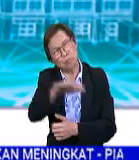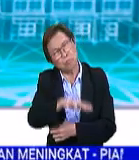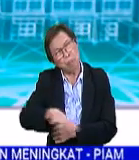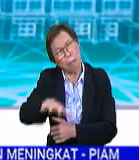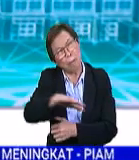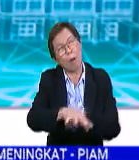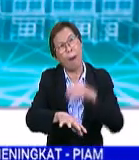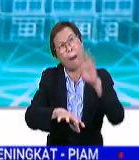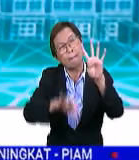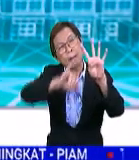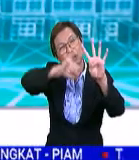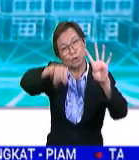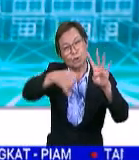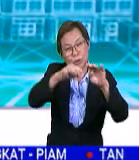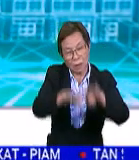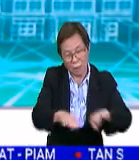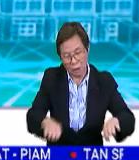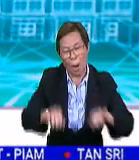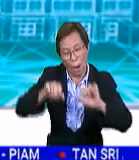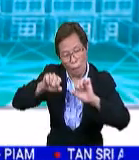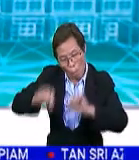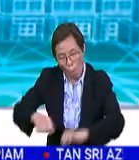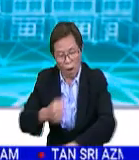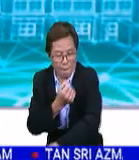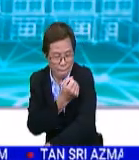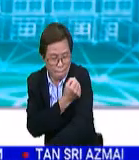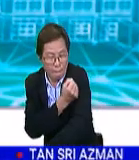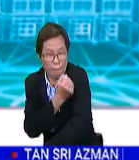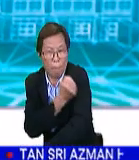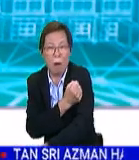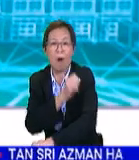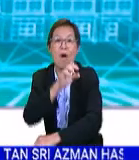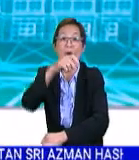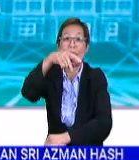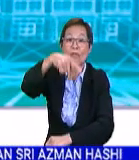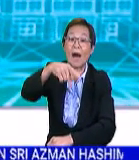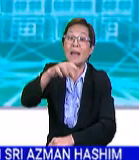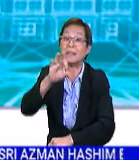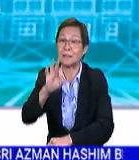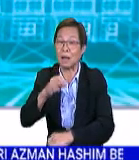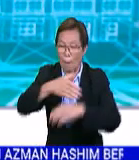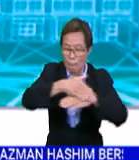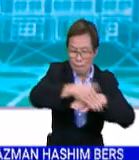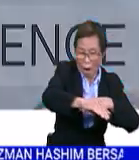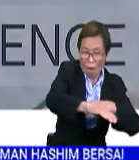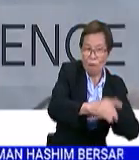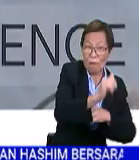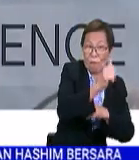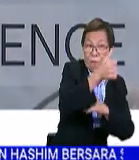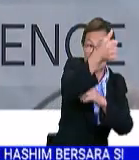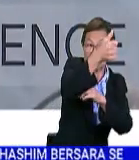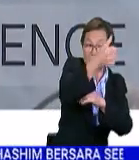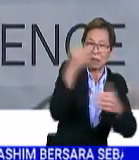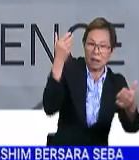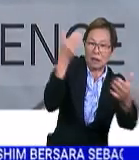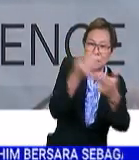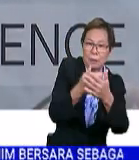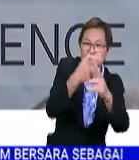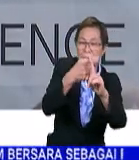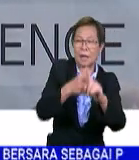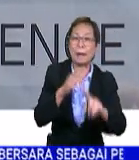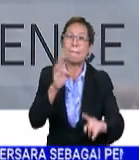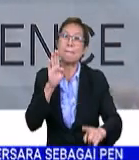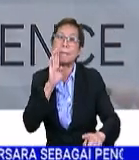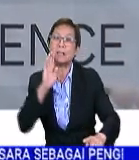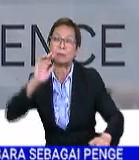dianggarkan 4 juta kanak-kanak layak menerima vaksin Pfizer. Penghantaran pertama vaksin itu akan tiba dari